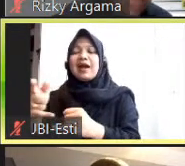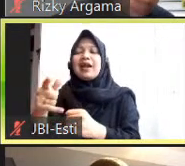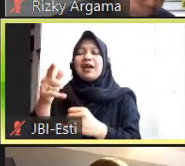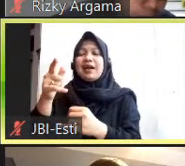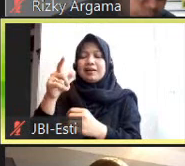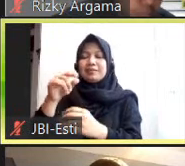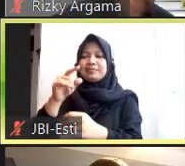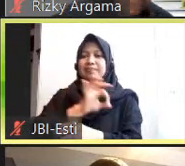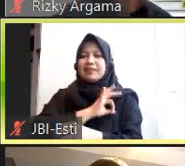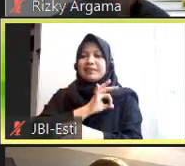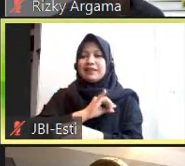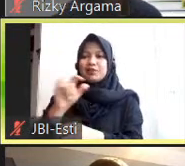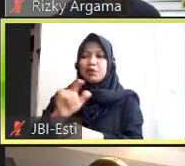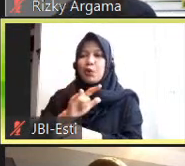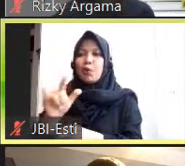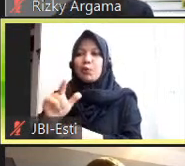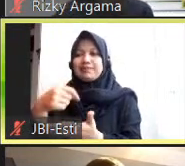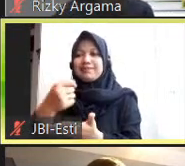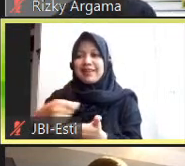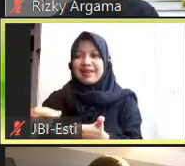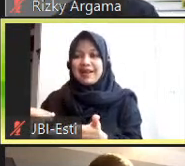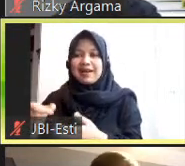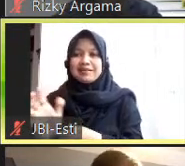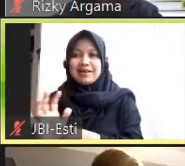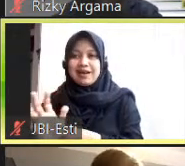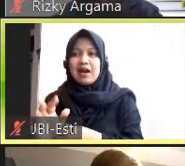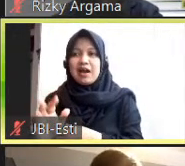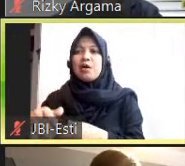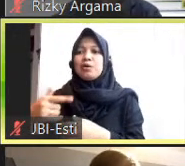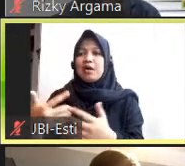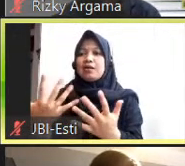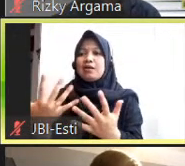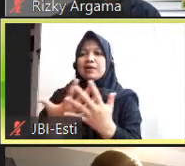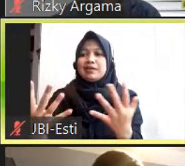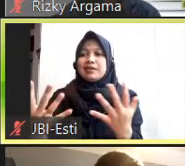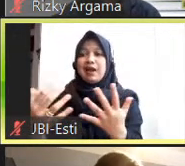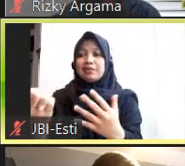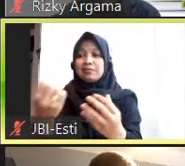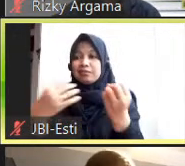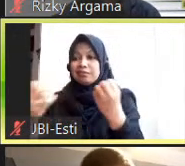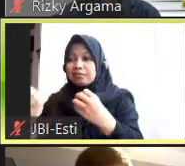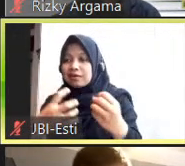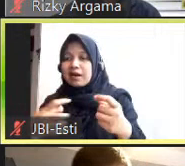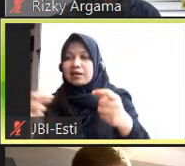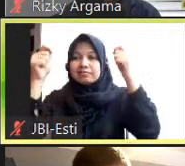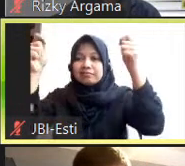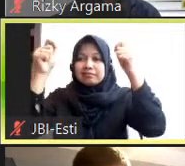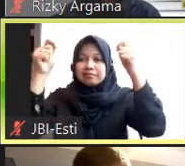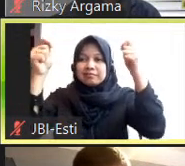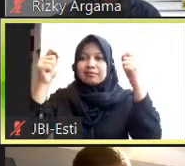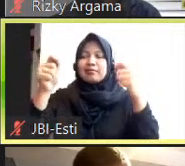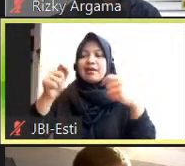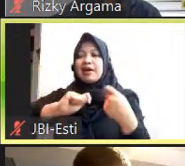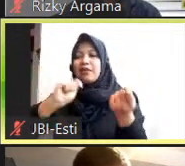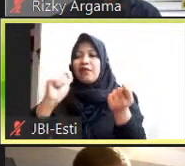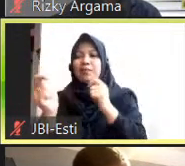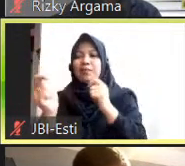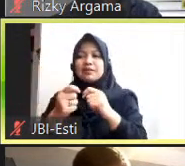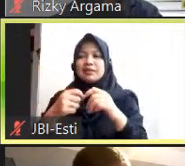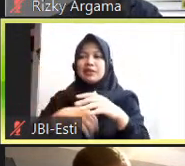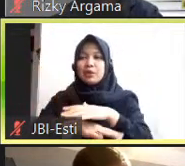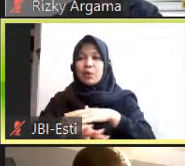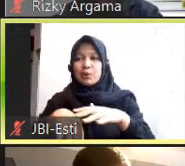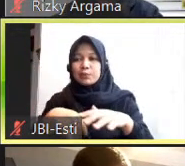Kemudian ada respon publik, aksi tadi reformasi di korupsi. yang sayangnya juga diwarnai tindakan